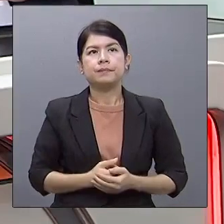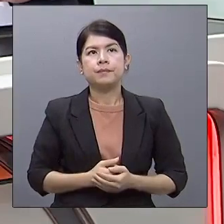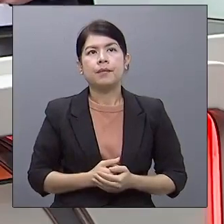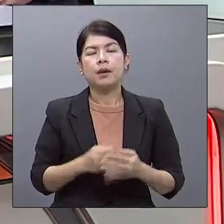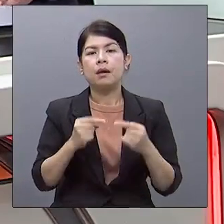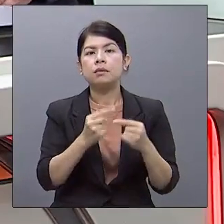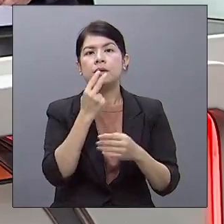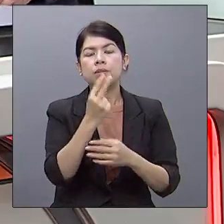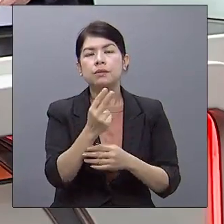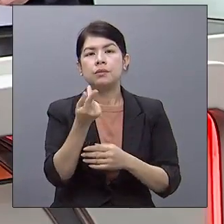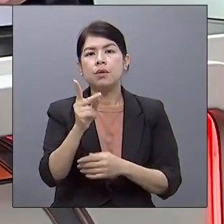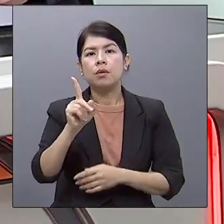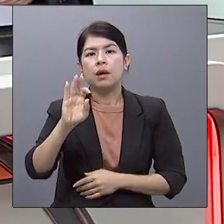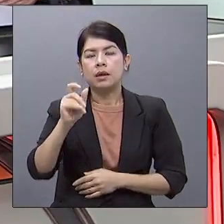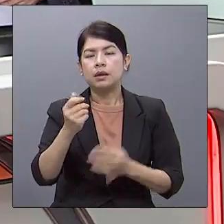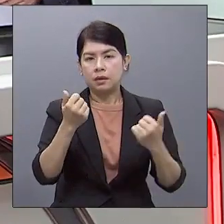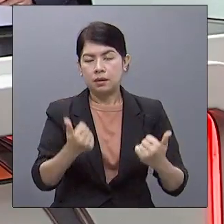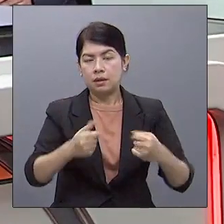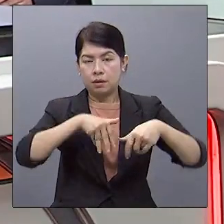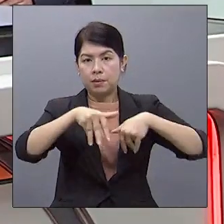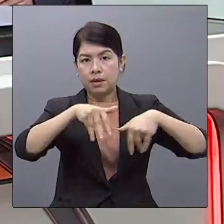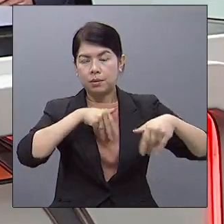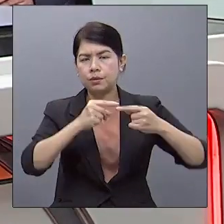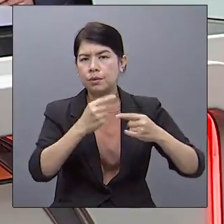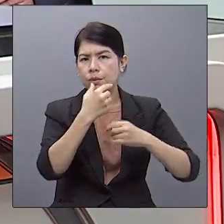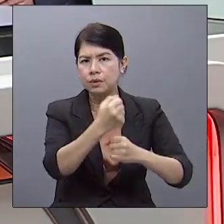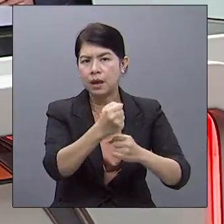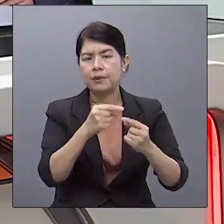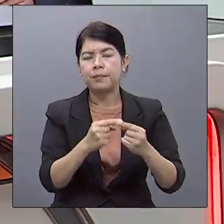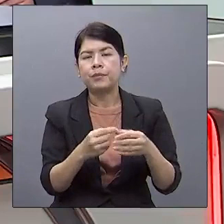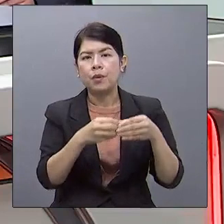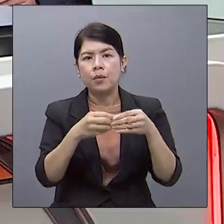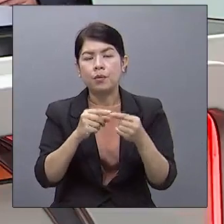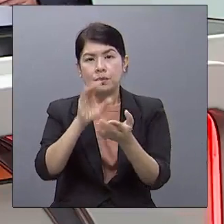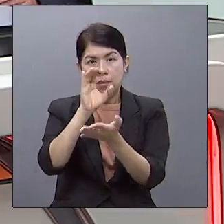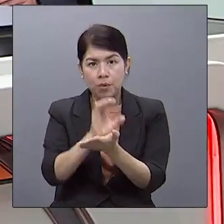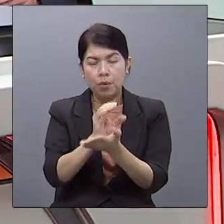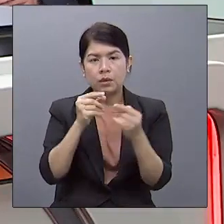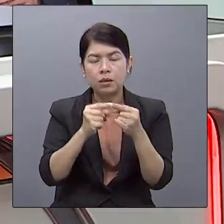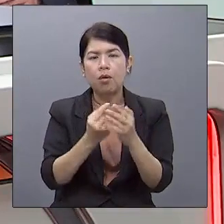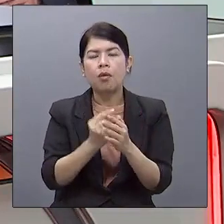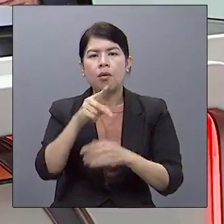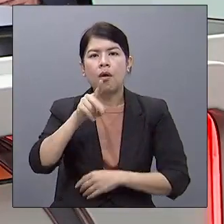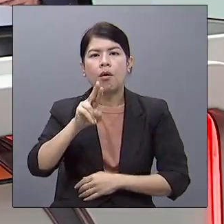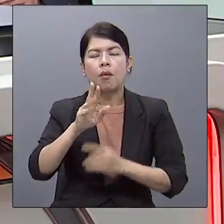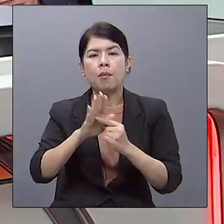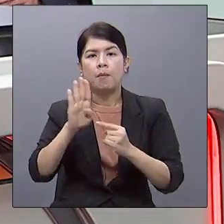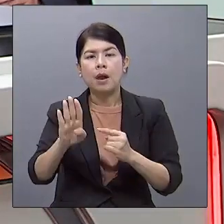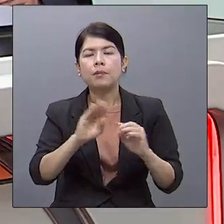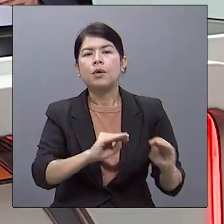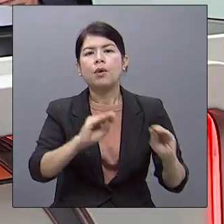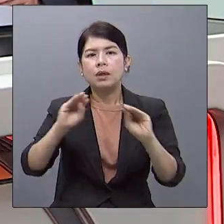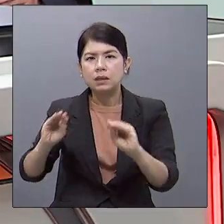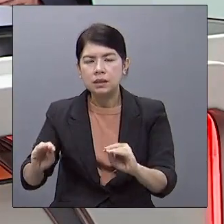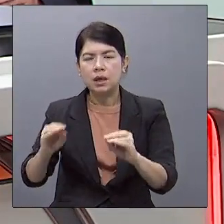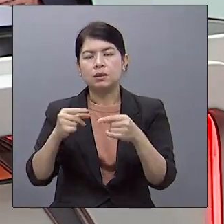ต่อกันที่อีก 1คดีที่อยู่ในความสนใจนะครับตำรวจกองปราบปรามเลื่อนการนำตัวลูกน้องของสารวัตรซัวฝากขังต่อศาลครับเนื่องจาก